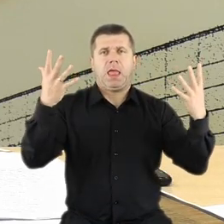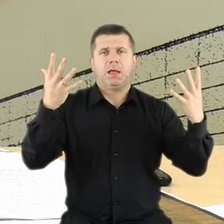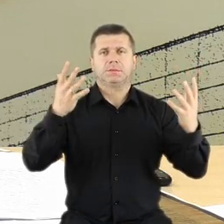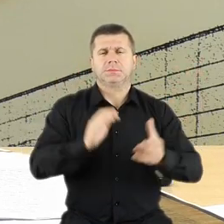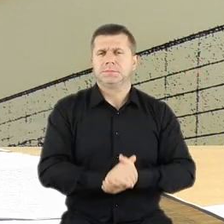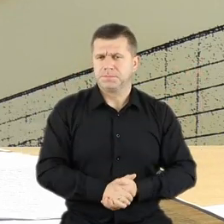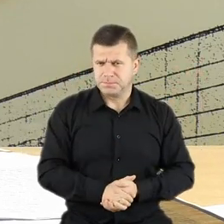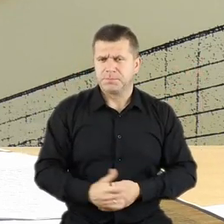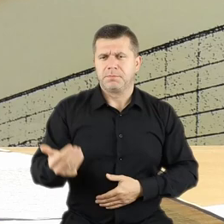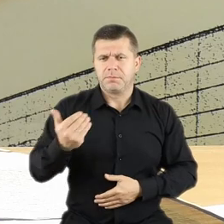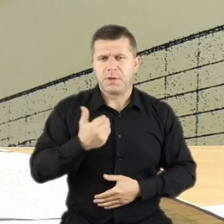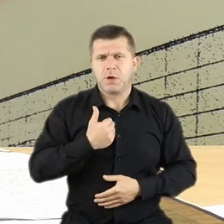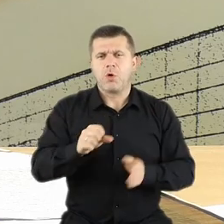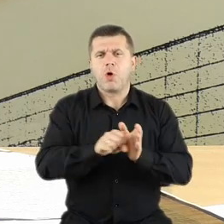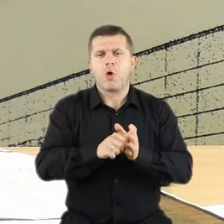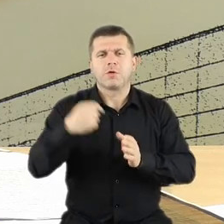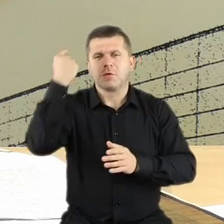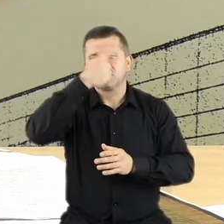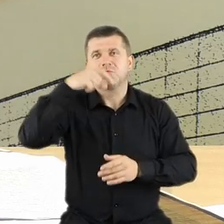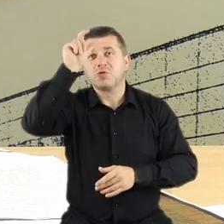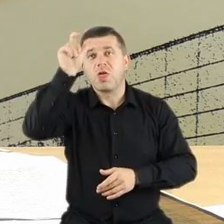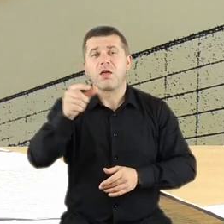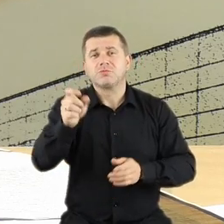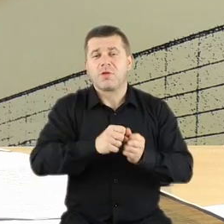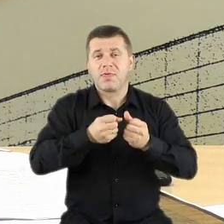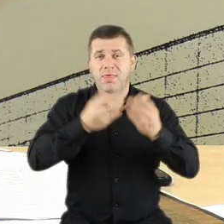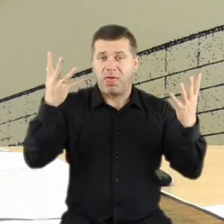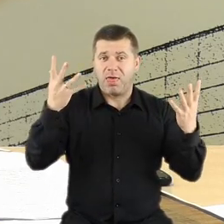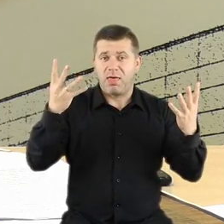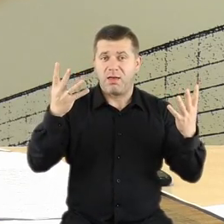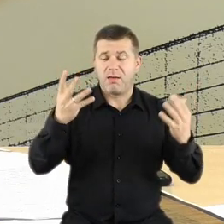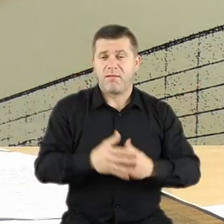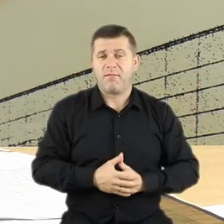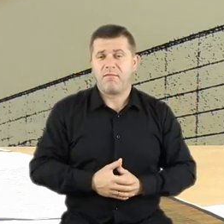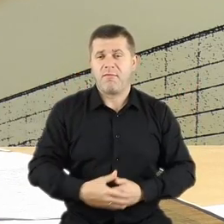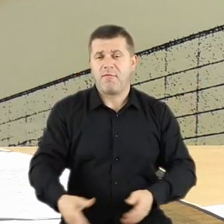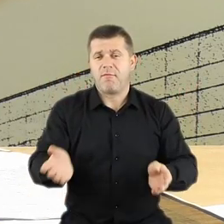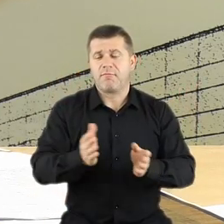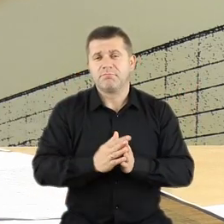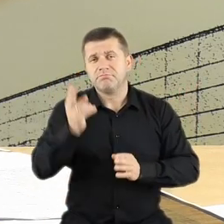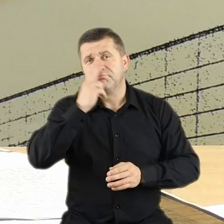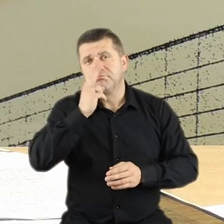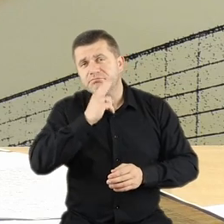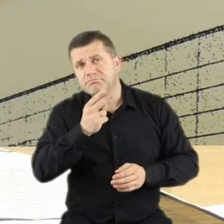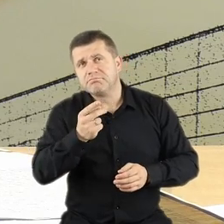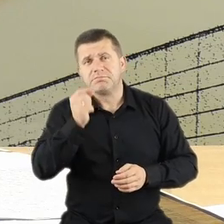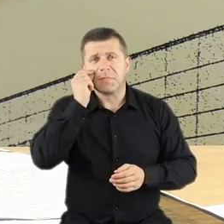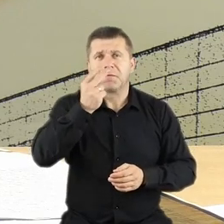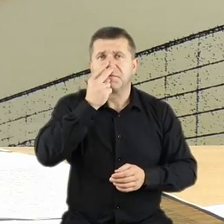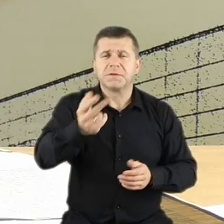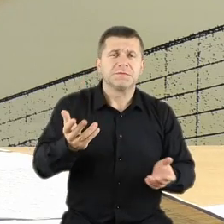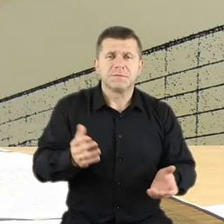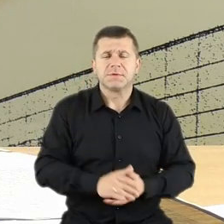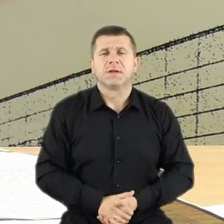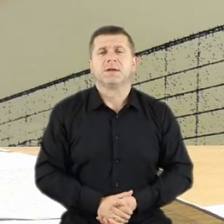No jasno to było ale od księżyca co to Schował się za lasem i gołym okiem dziadek go